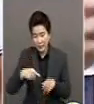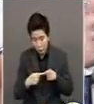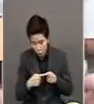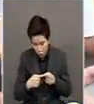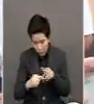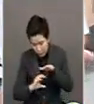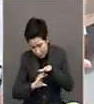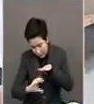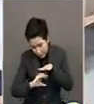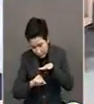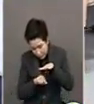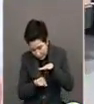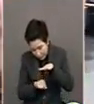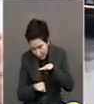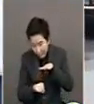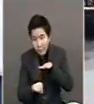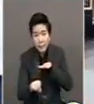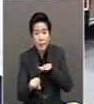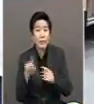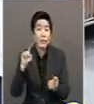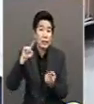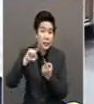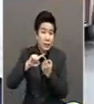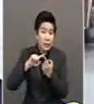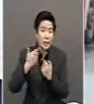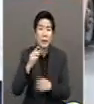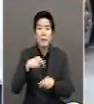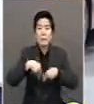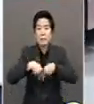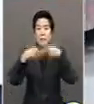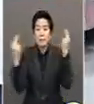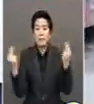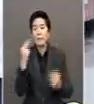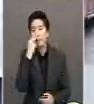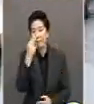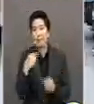ไปเราจะไปต่อรถไฟฟ้าใต้ดินเพื่อที่จะไปขึ้นรถไฟฟ้า BTS ที่สถานีต่าง